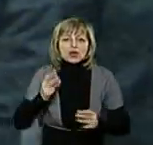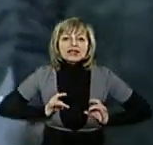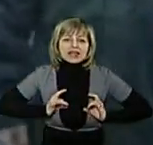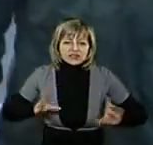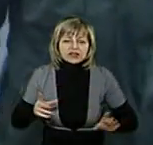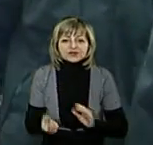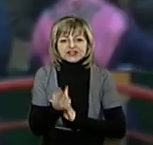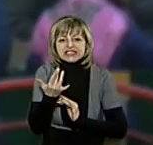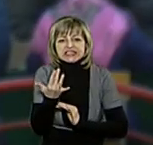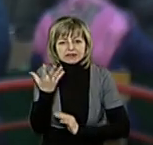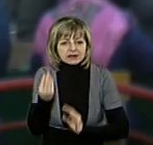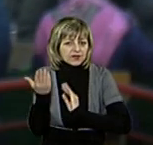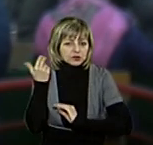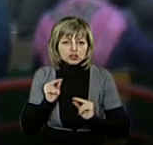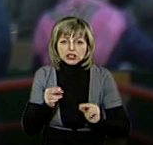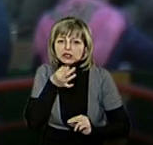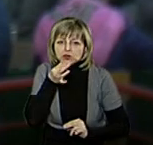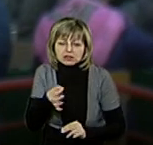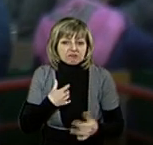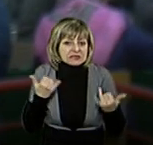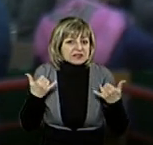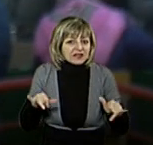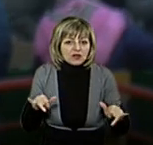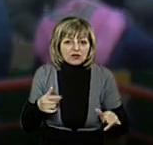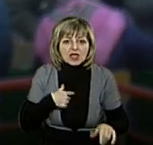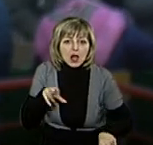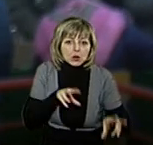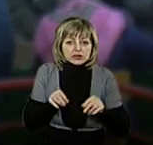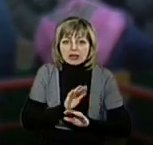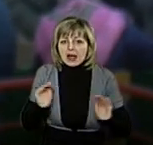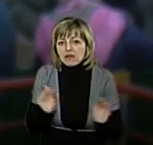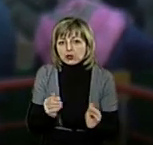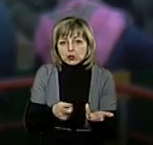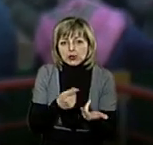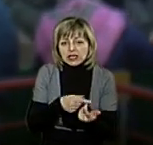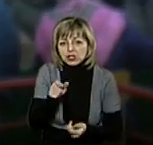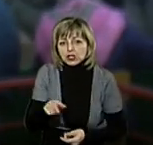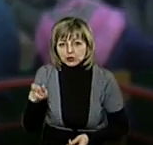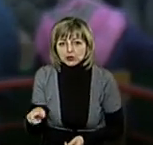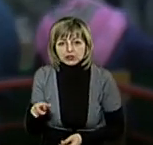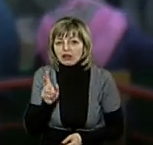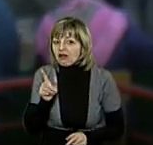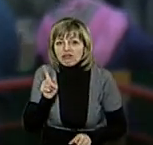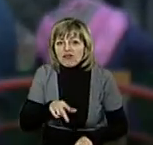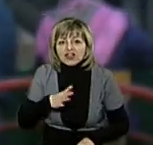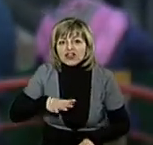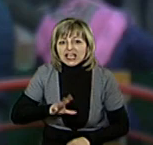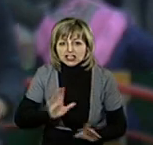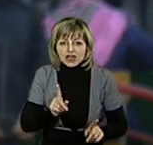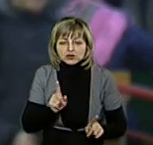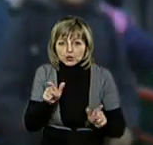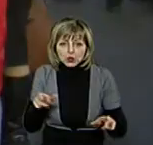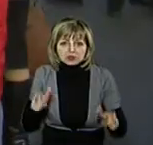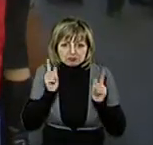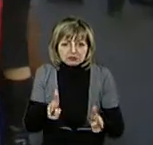виникла кілька днів тому. Так, чесно кажучи, навіть здивований. Я розраховував на меншу кількість людей Миколаїв, навіть не чекав, що так наші люди